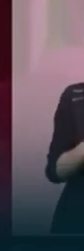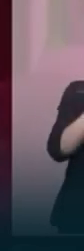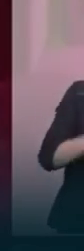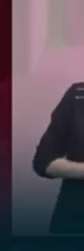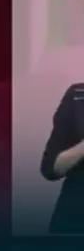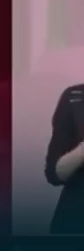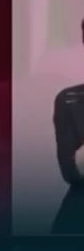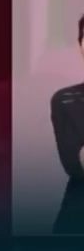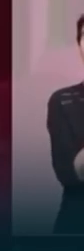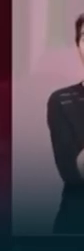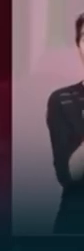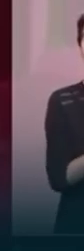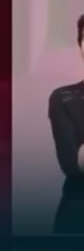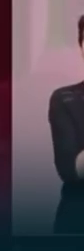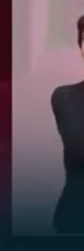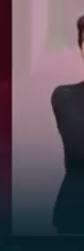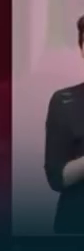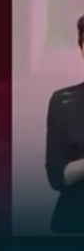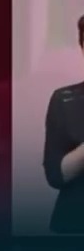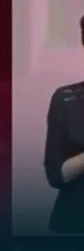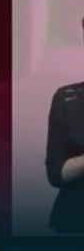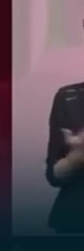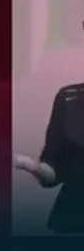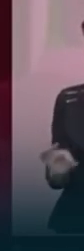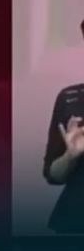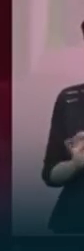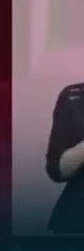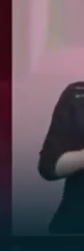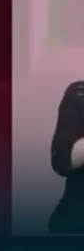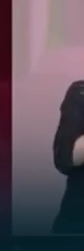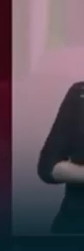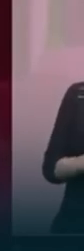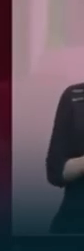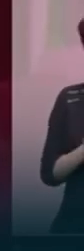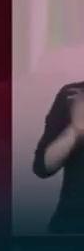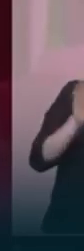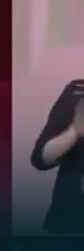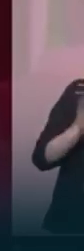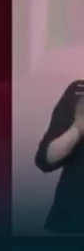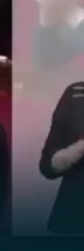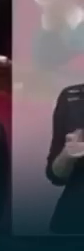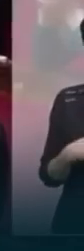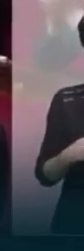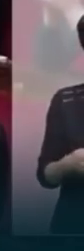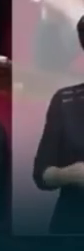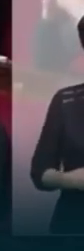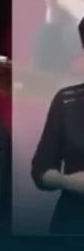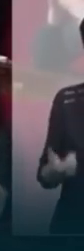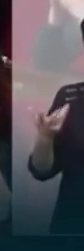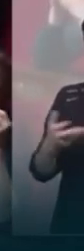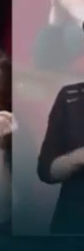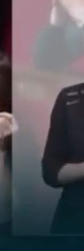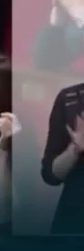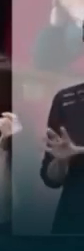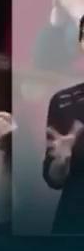France Stratégie est tombé. Et il n'y a aucune espèce de corrélation entre la suppression de l'ISF et toutes les promesses que vous aviez faites. Nous pourrions même